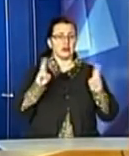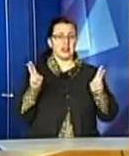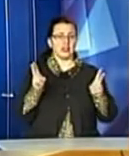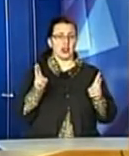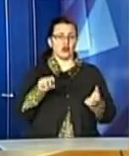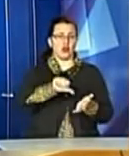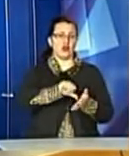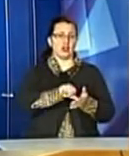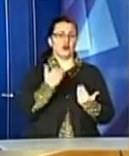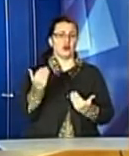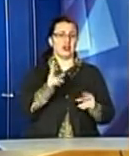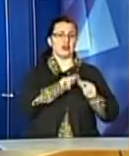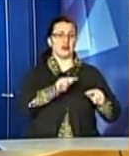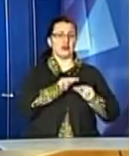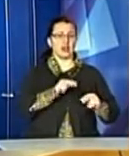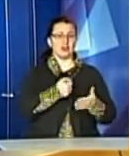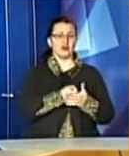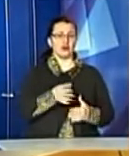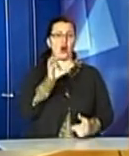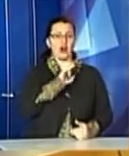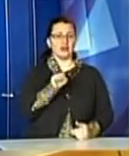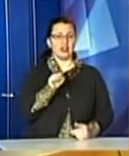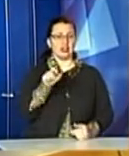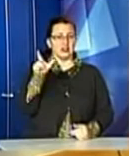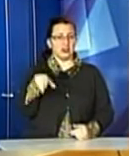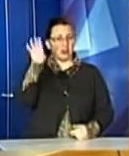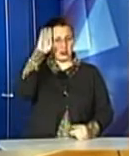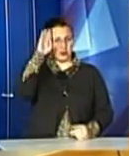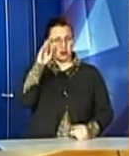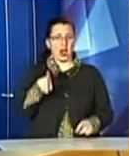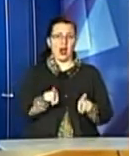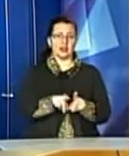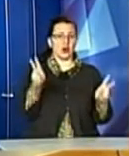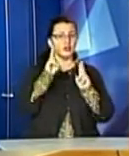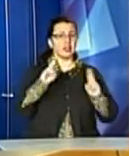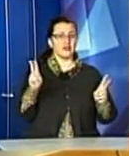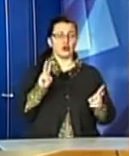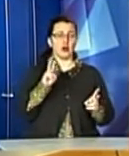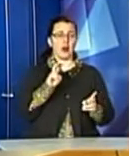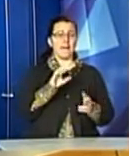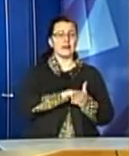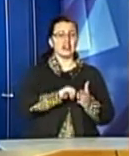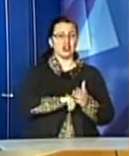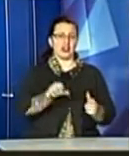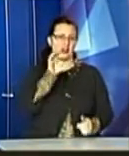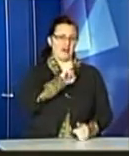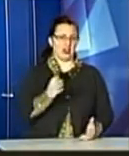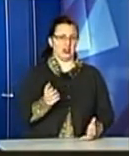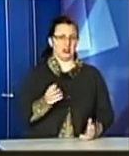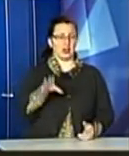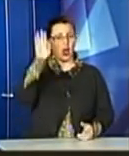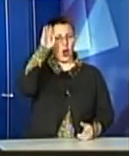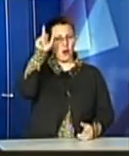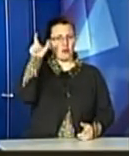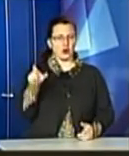щодо причетності їхніх працівників до викрадення Петра, а також невідома причина викрадення. Петро